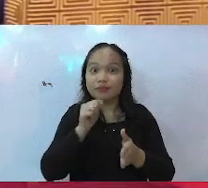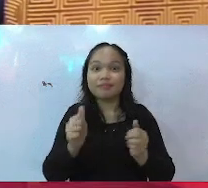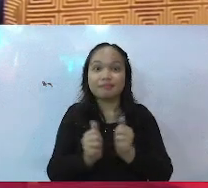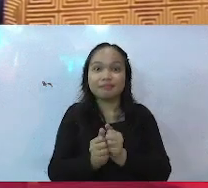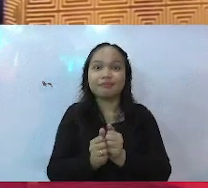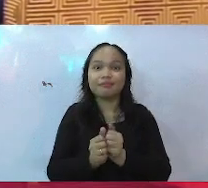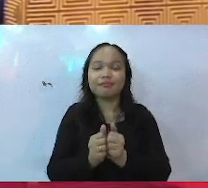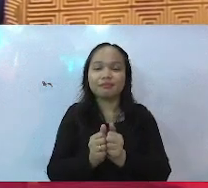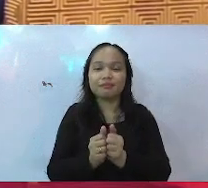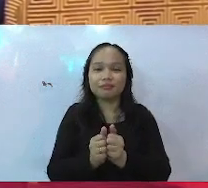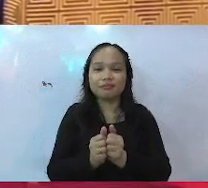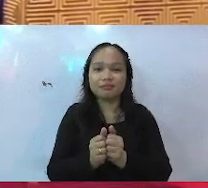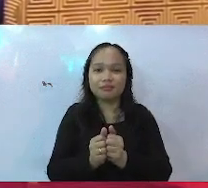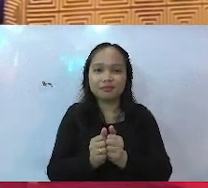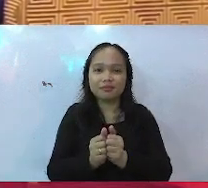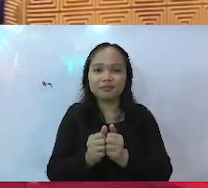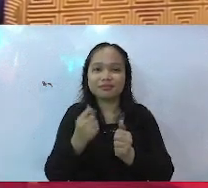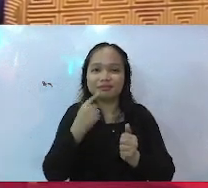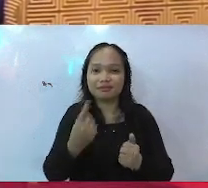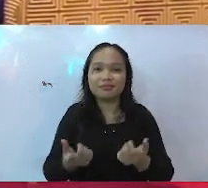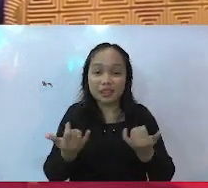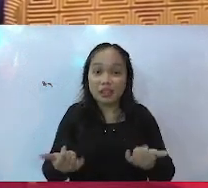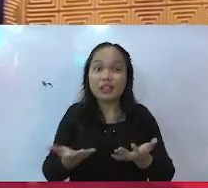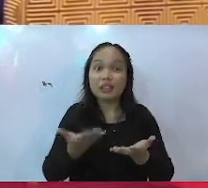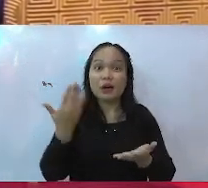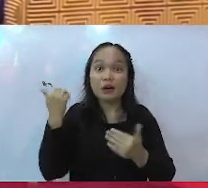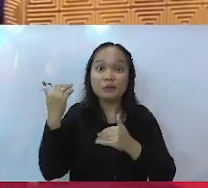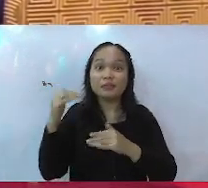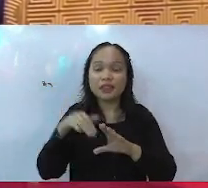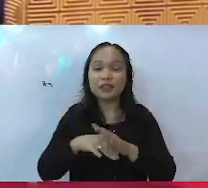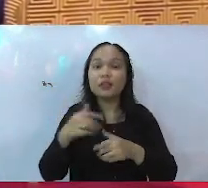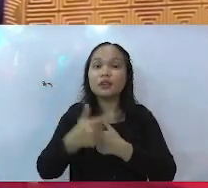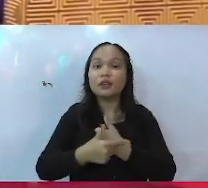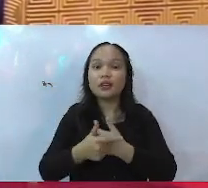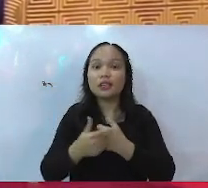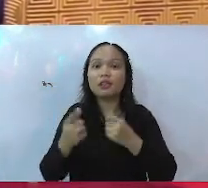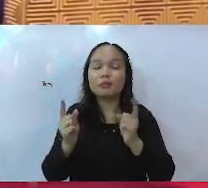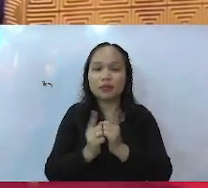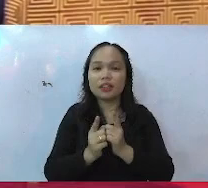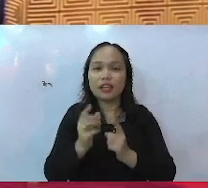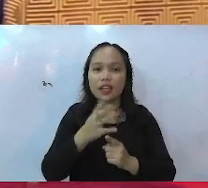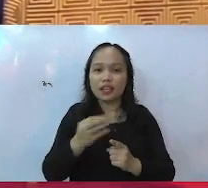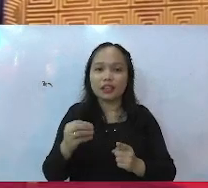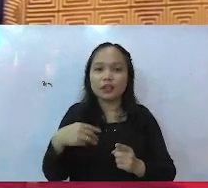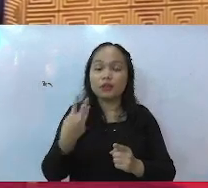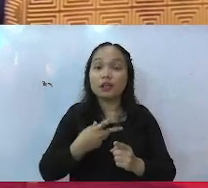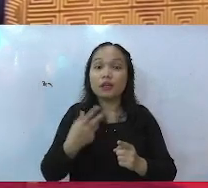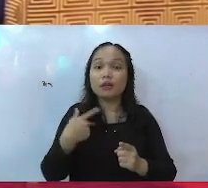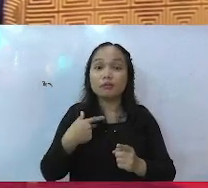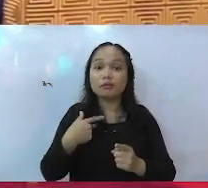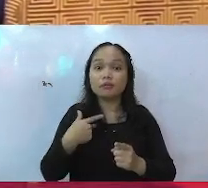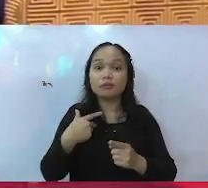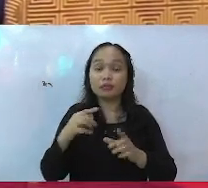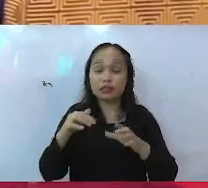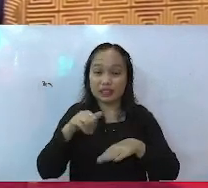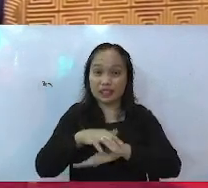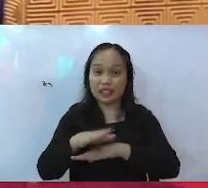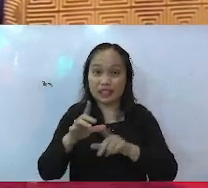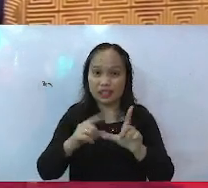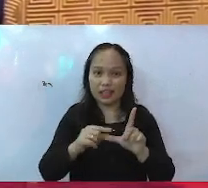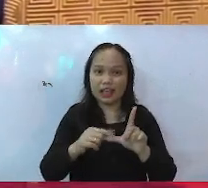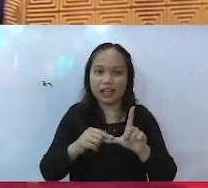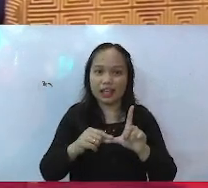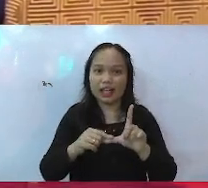you see sana ay ah nasa Google meet kayo at marami kayong ah nababasahan ng link no sa mga kaibigan